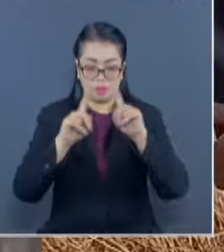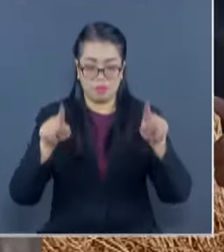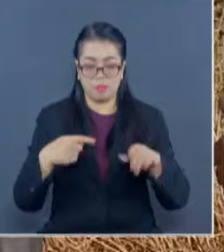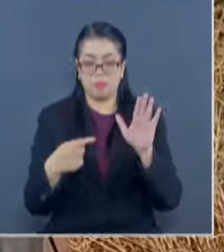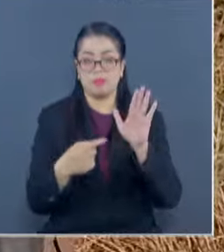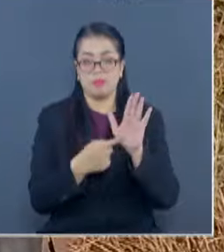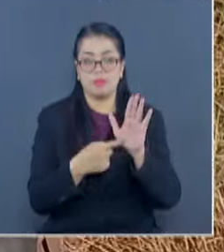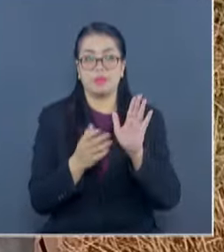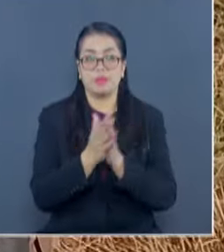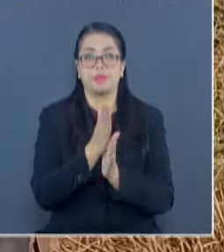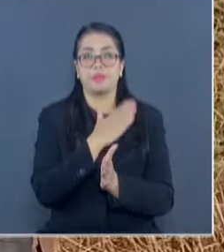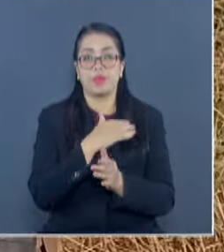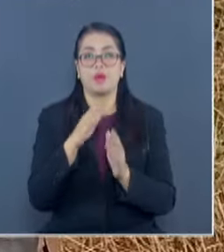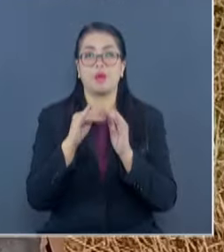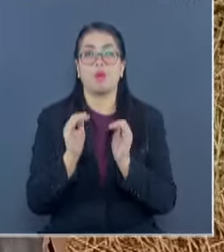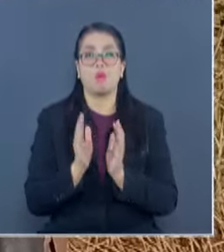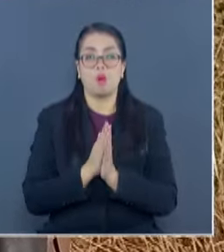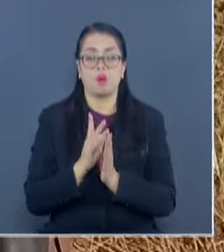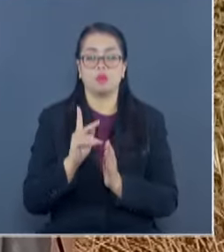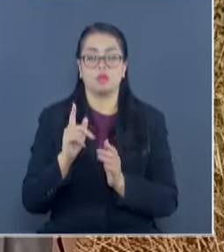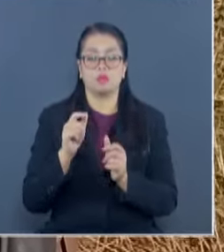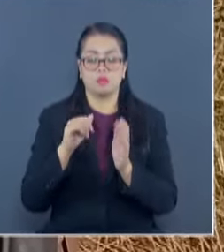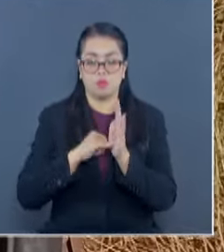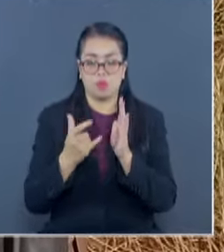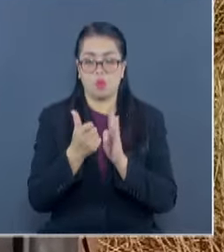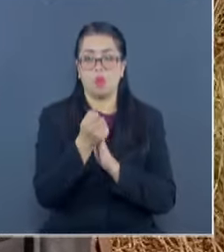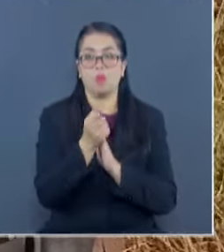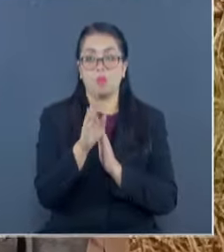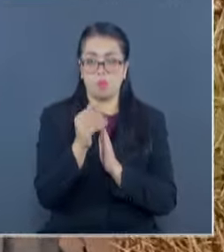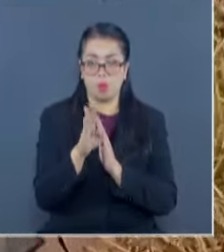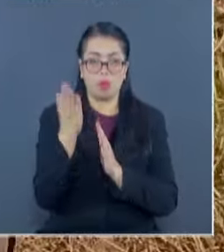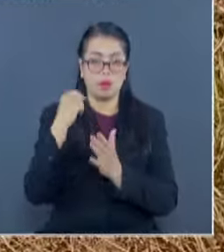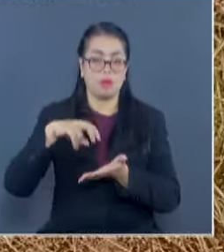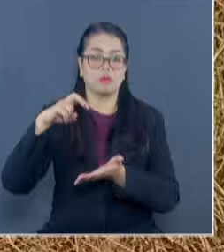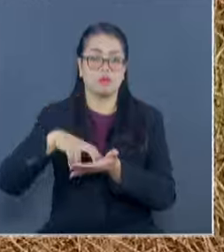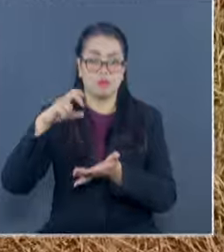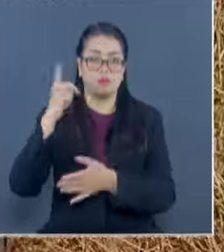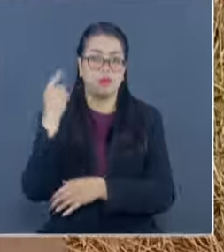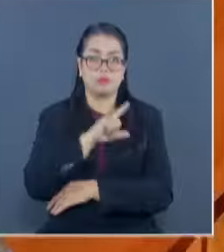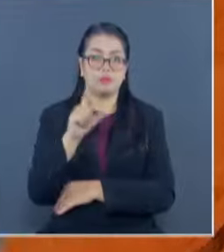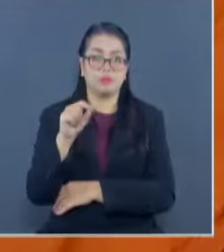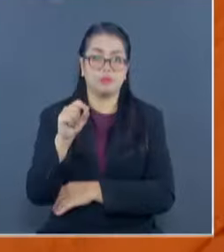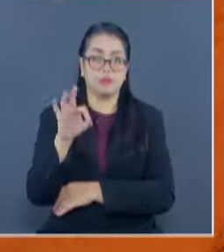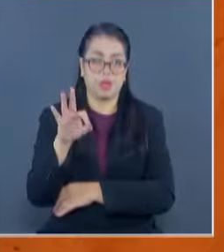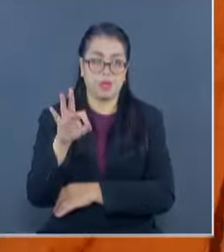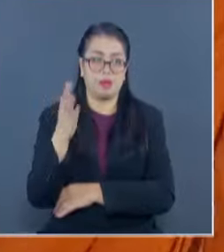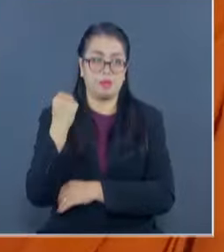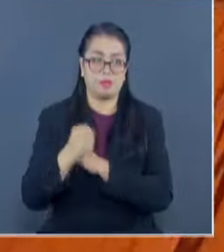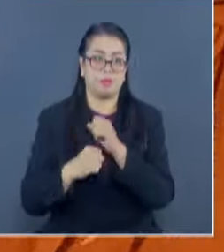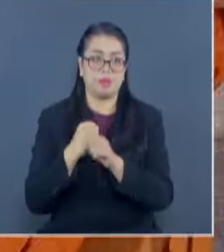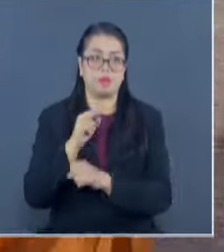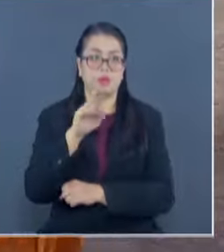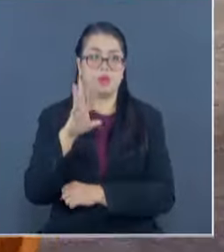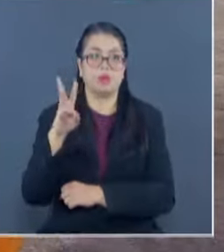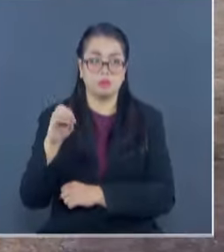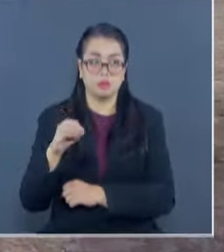ครับปรากฏว่าเป็นพระในสังกัดวัดทุ่งขุนใหญ่จังหวัดอุบลราชธานีครับซึ่งออกให้เมื่อวันที่29มิถุนายน2560แต่